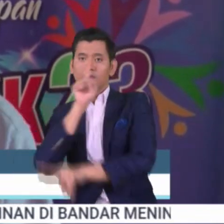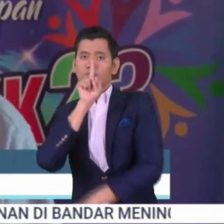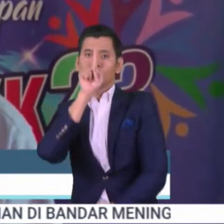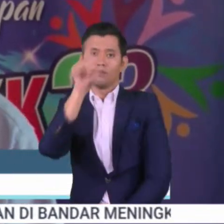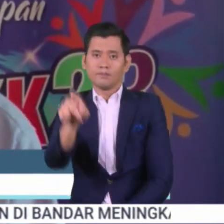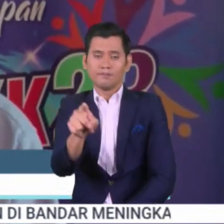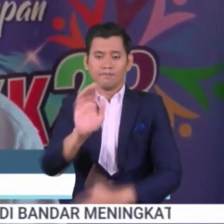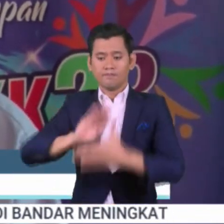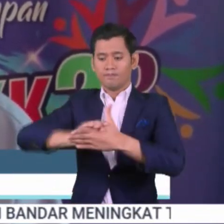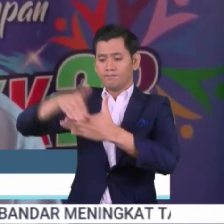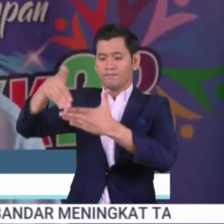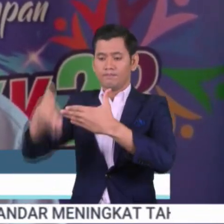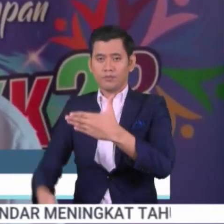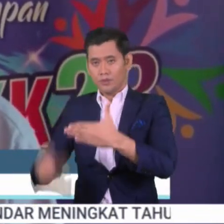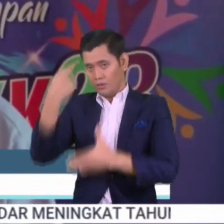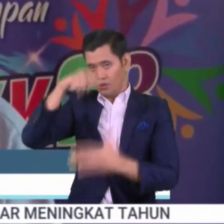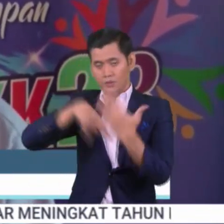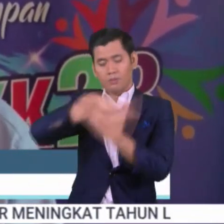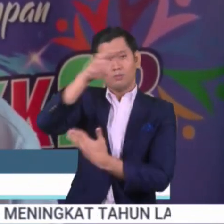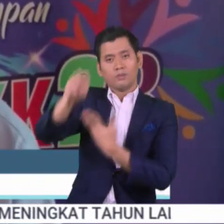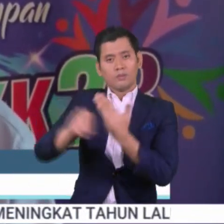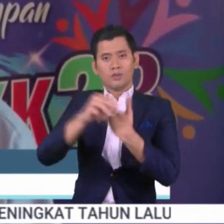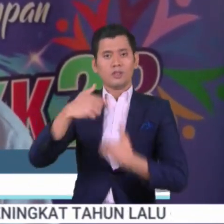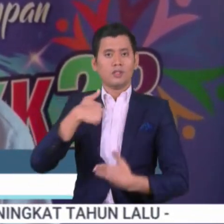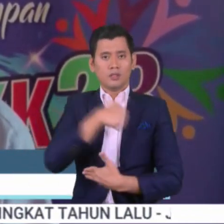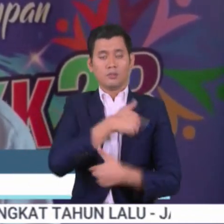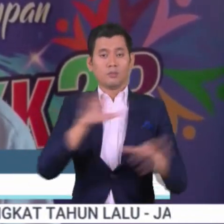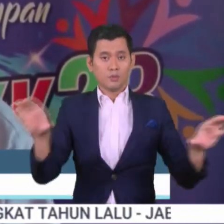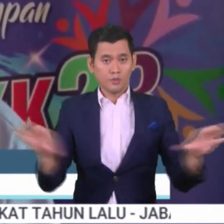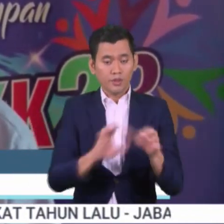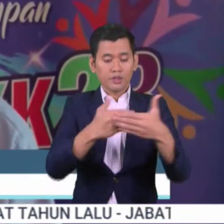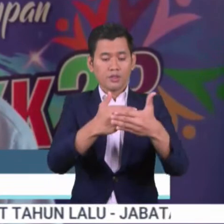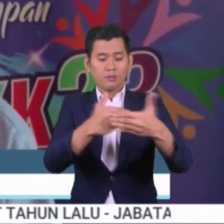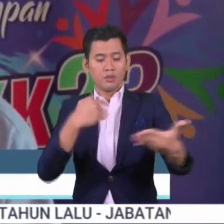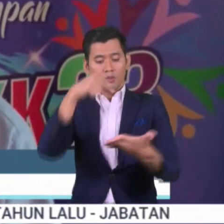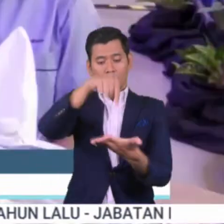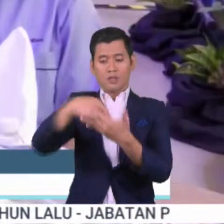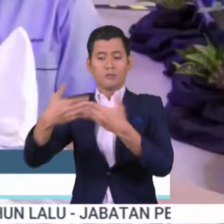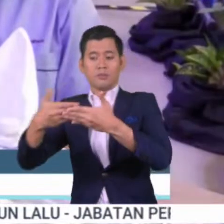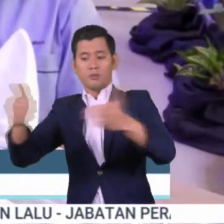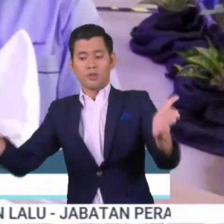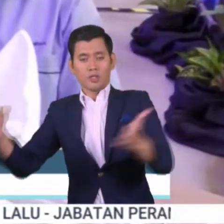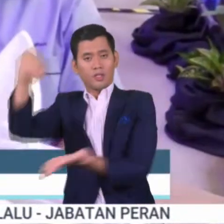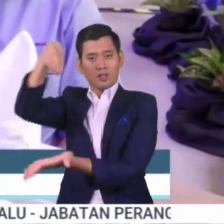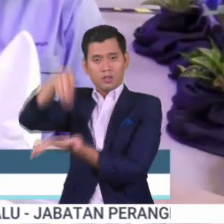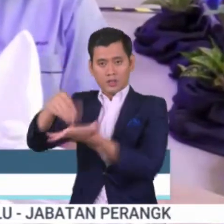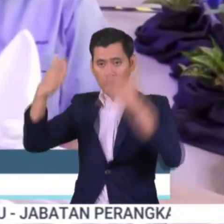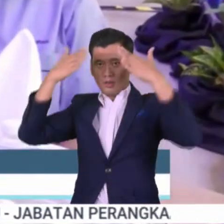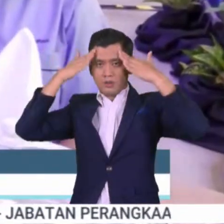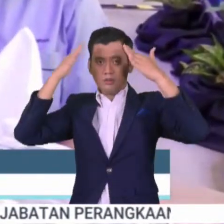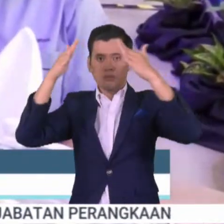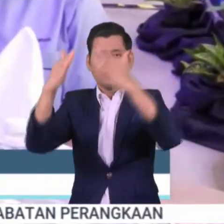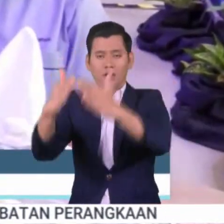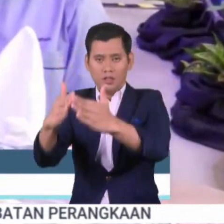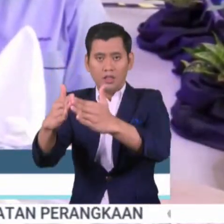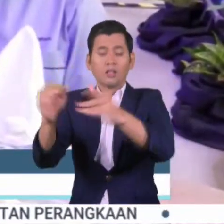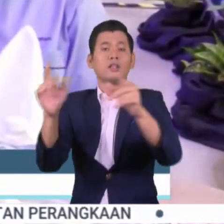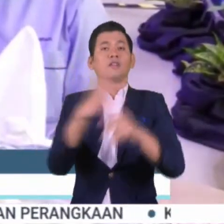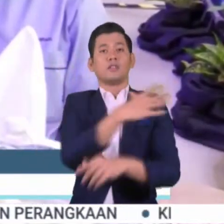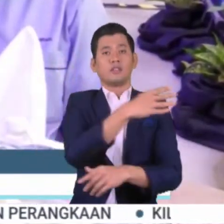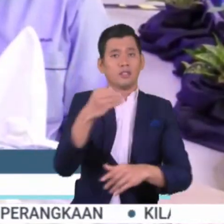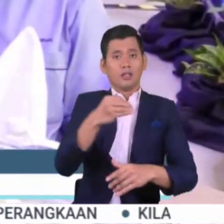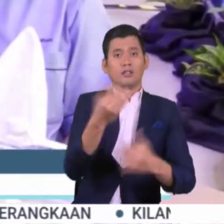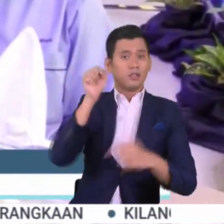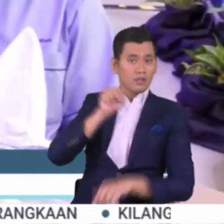adalah penamat kepada program di mana sebelum ini pembukaannya dibuat di Negeri Pahang. Dan ini